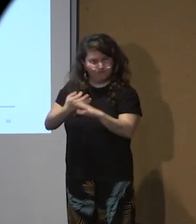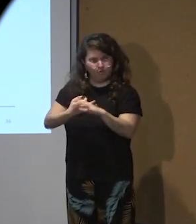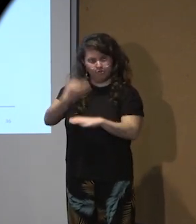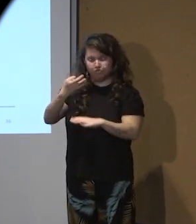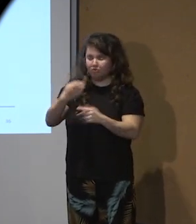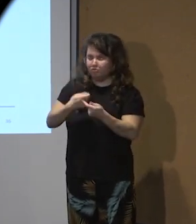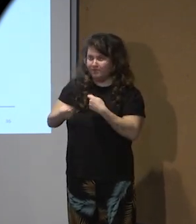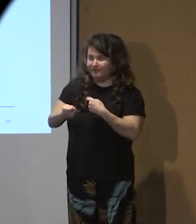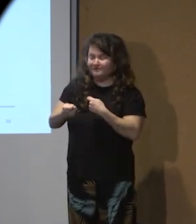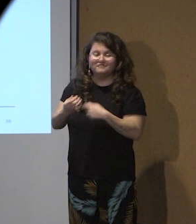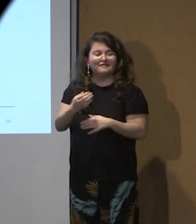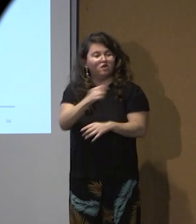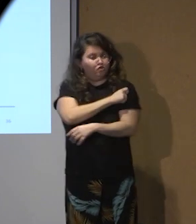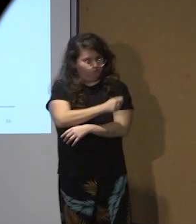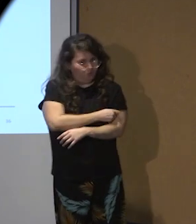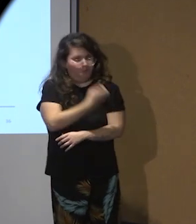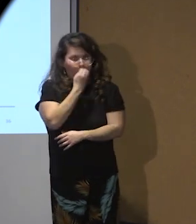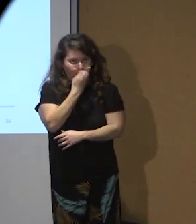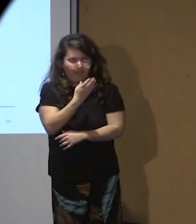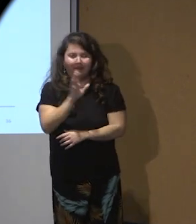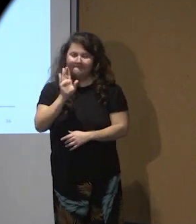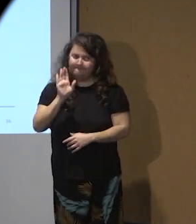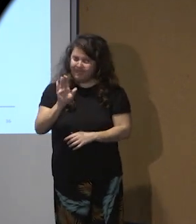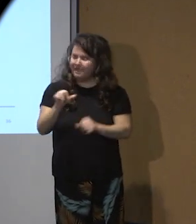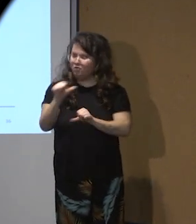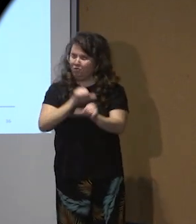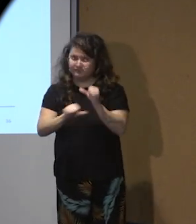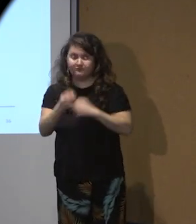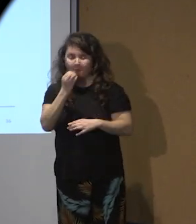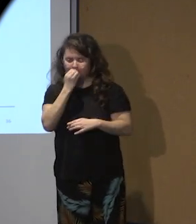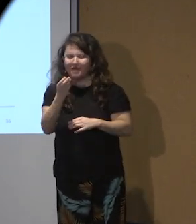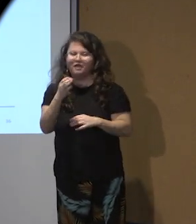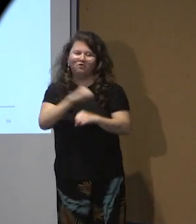faire. Voilà. Donc, quand on est adepte à des sports plus extrêmes,